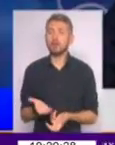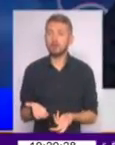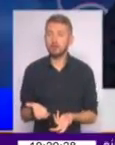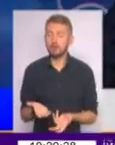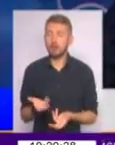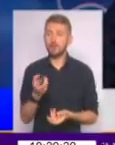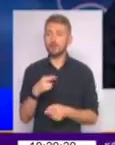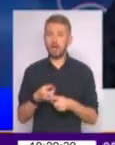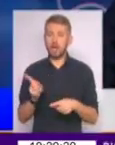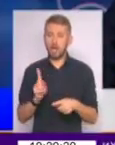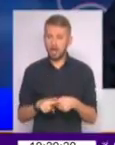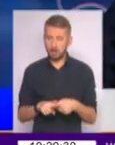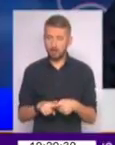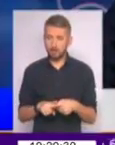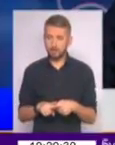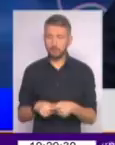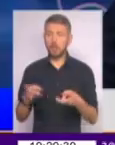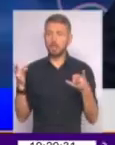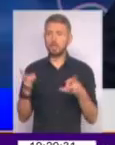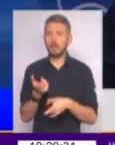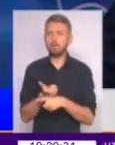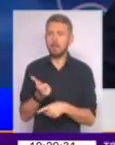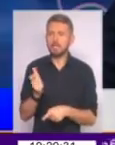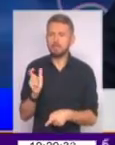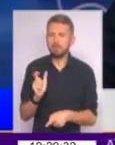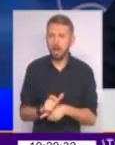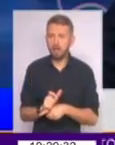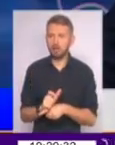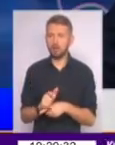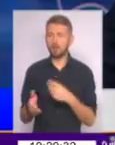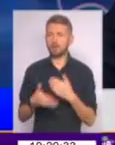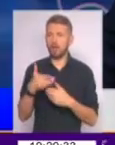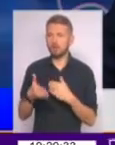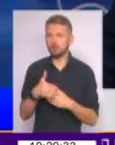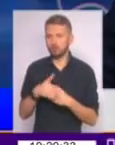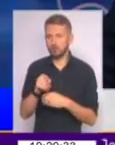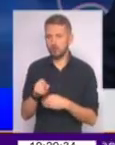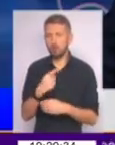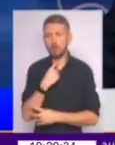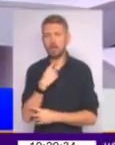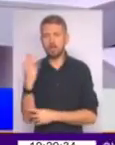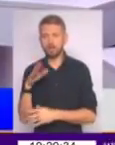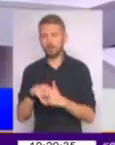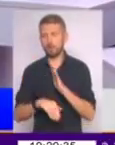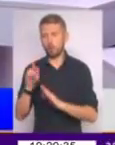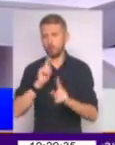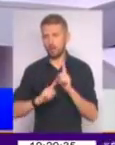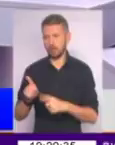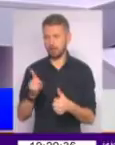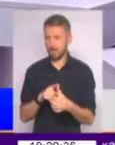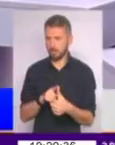Для этого надо максимально вот эту санкцию проголосовать в Верховной Раде. Это